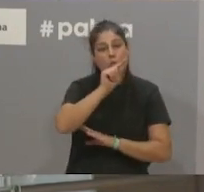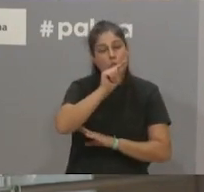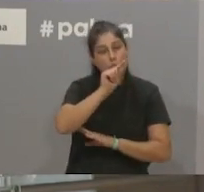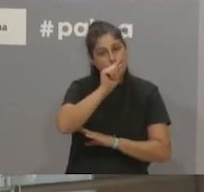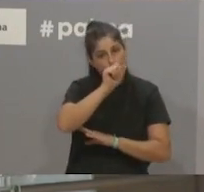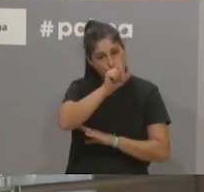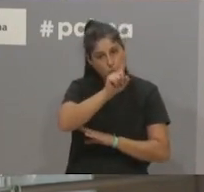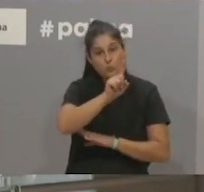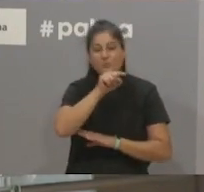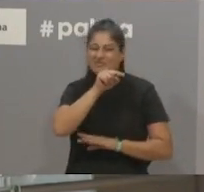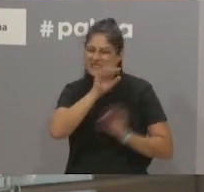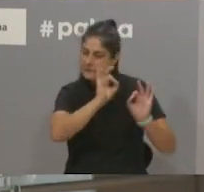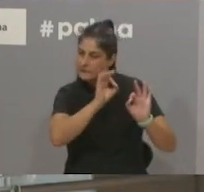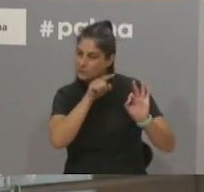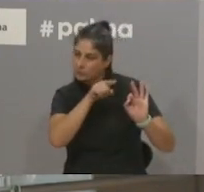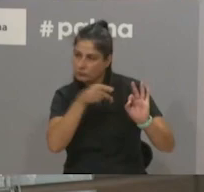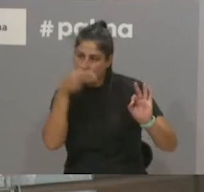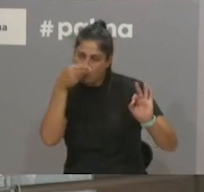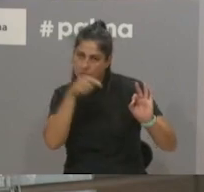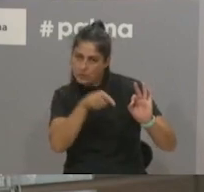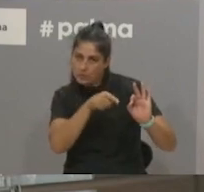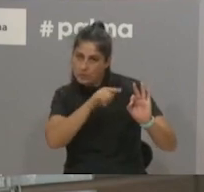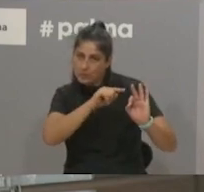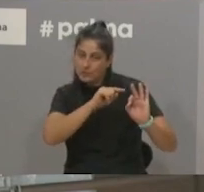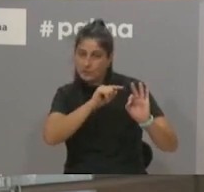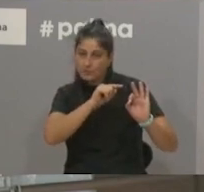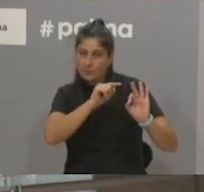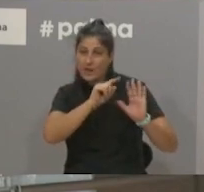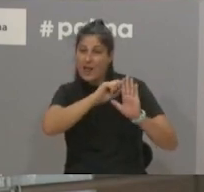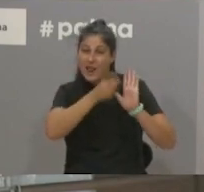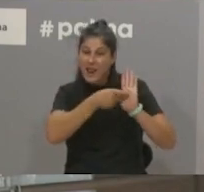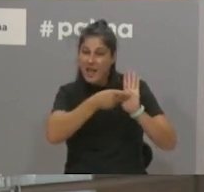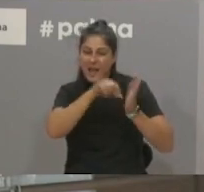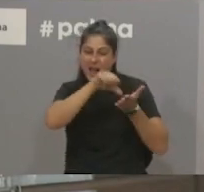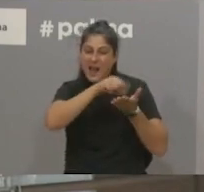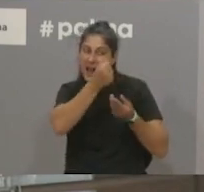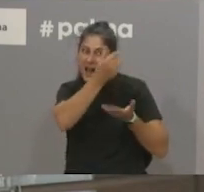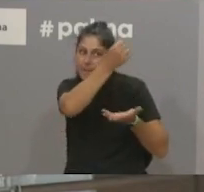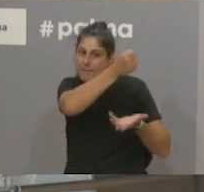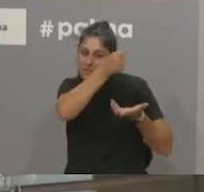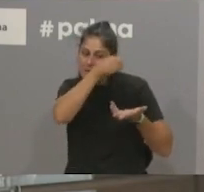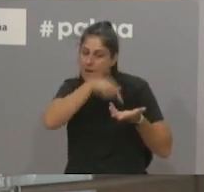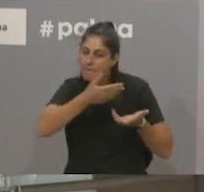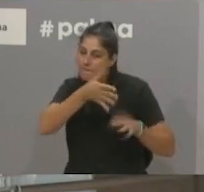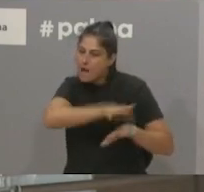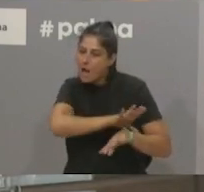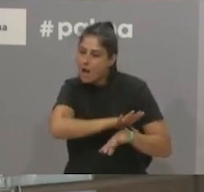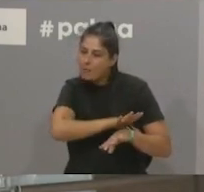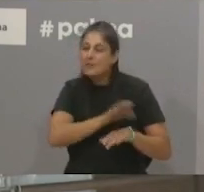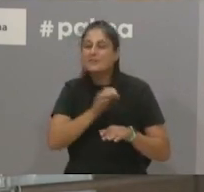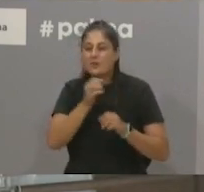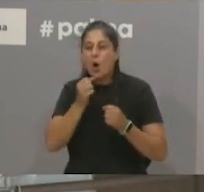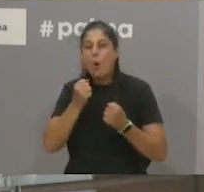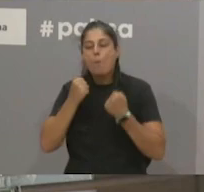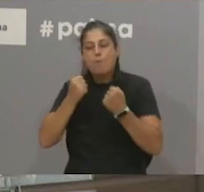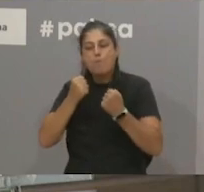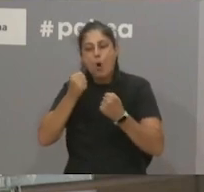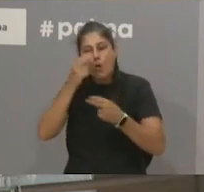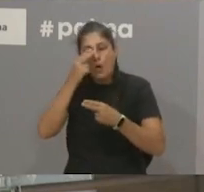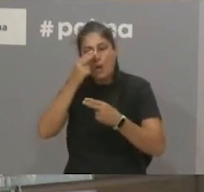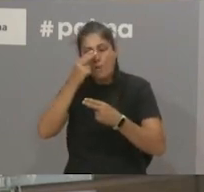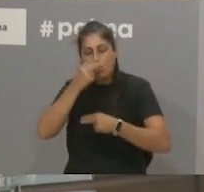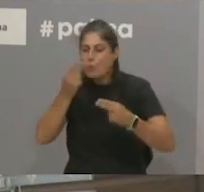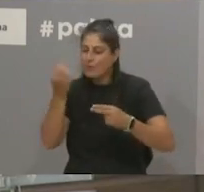interessa aquí especialment, de la llei de capitalitat de Palma, obliguen els poders públics a fer passes en aquest